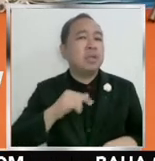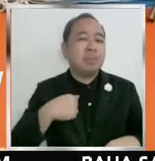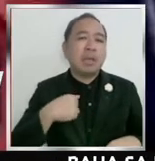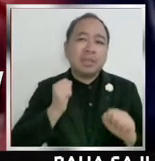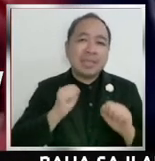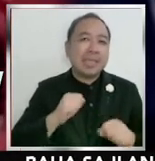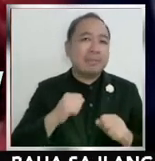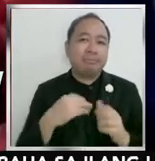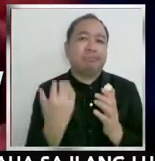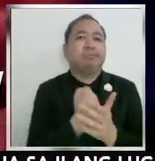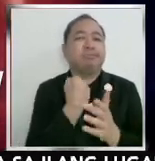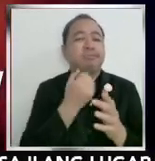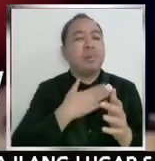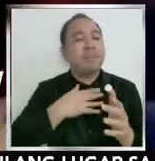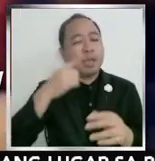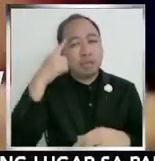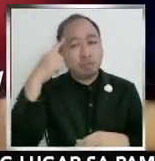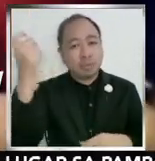pangarap.